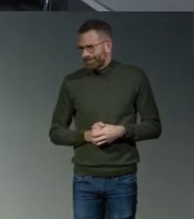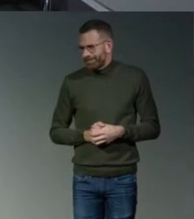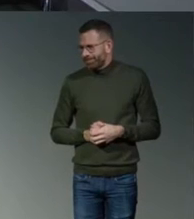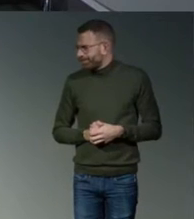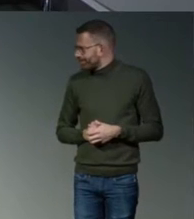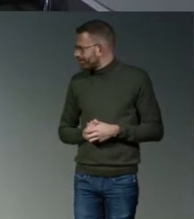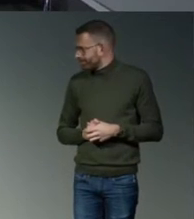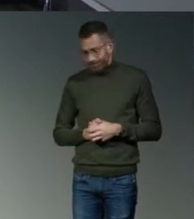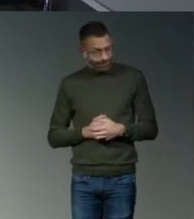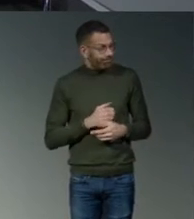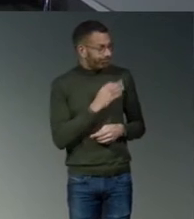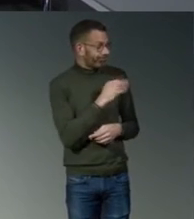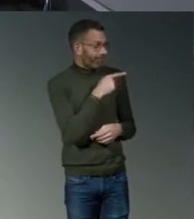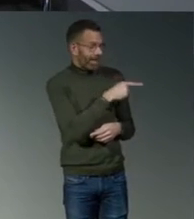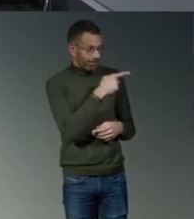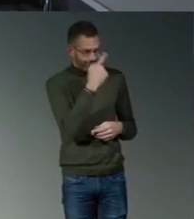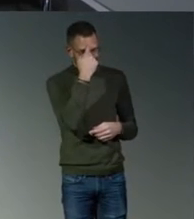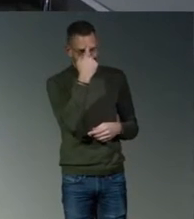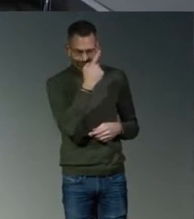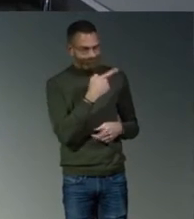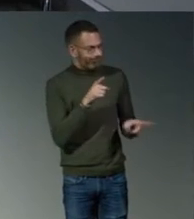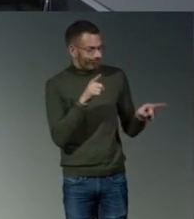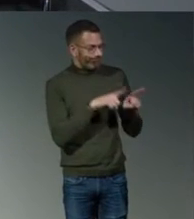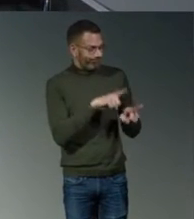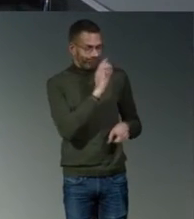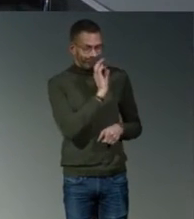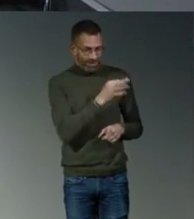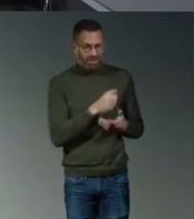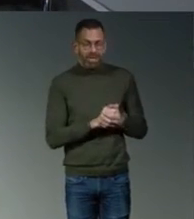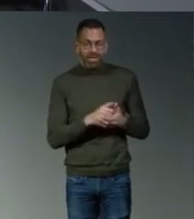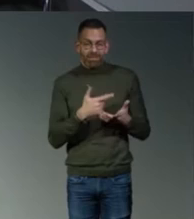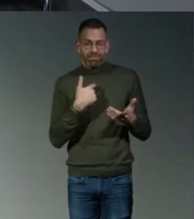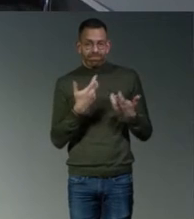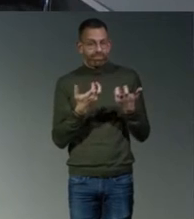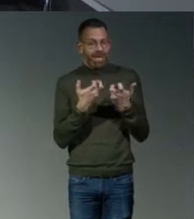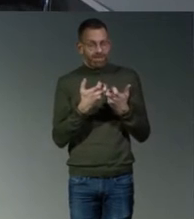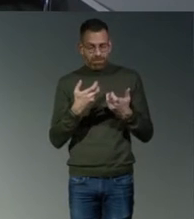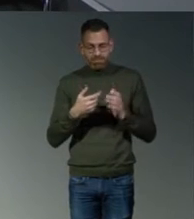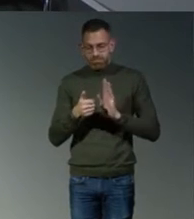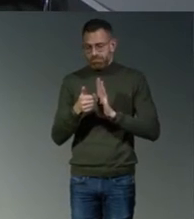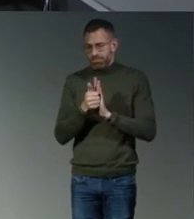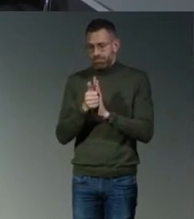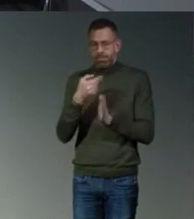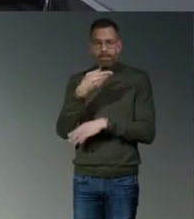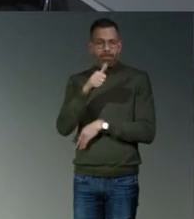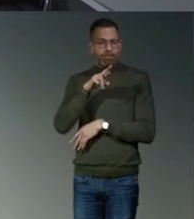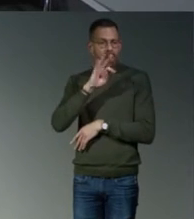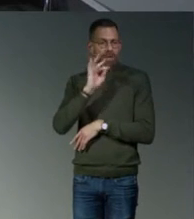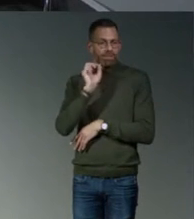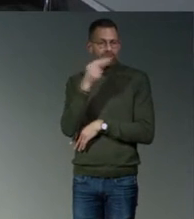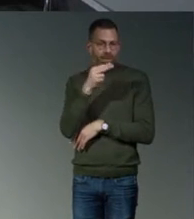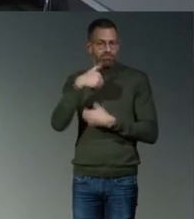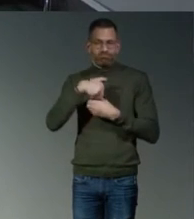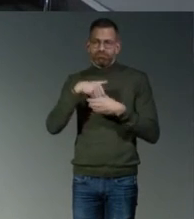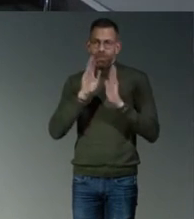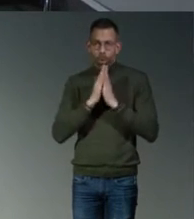ça me parle beaucoup, ce que tu dis. Mais effectivement, je prends l'exemple de Martin, qui est un peu le codeur de mon roman,